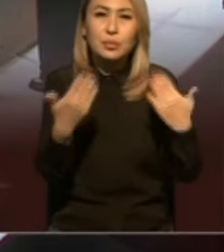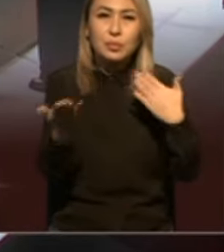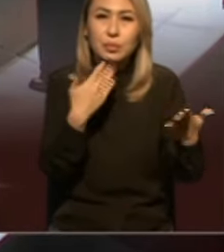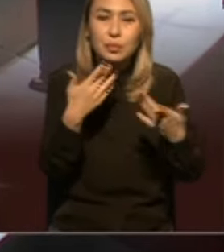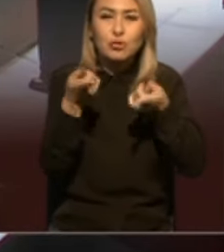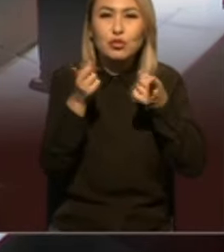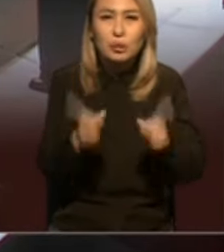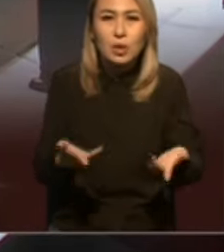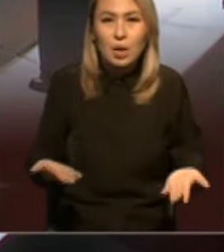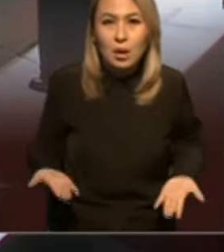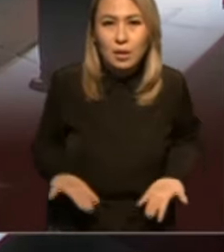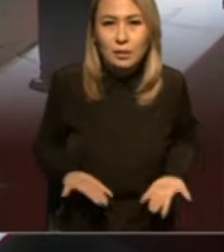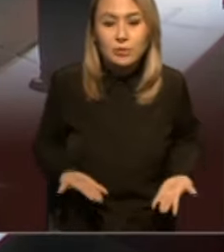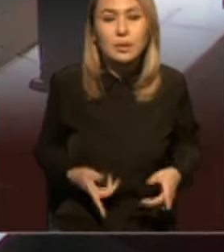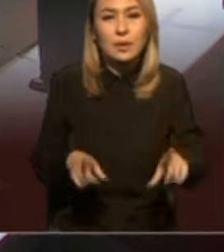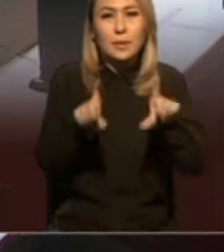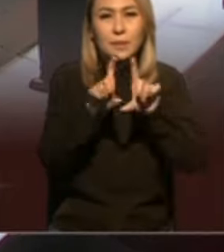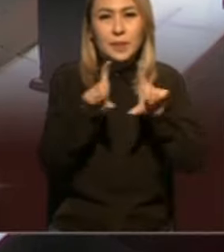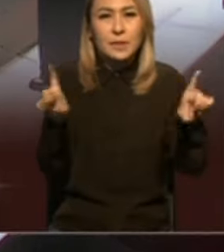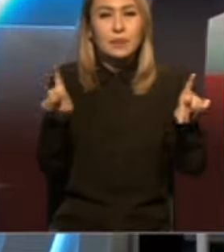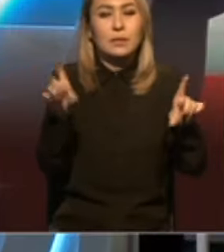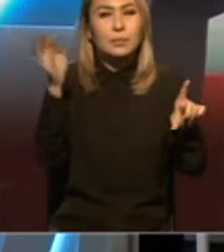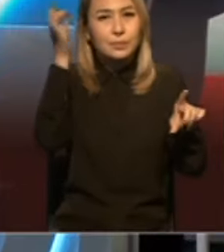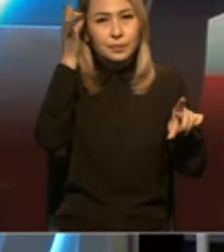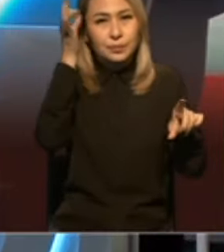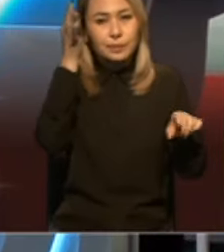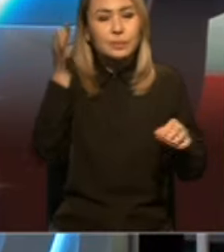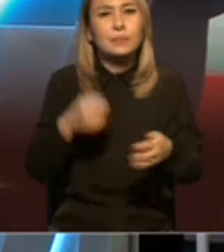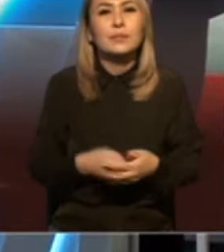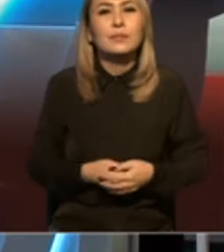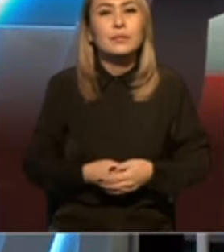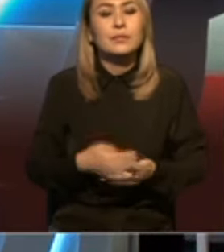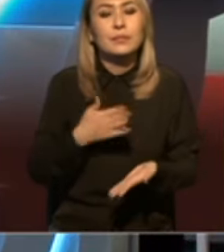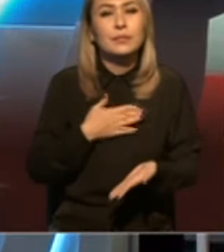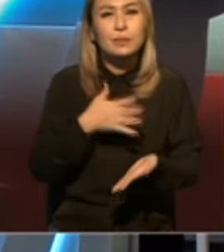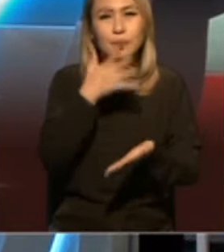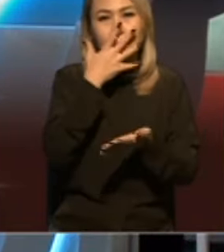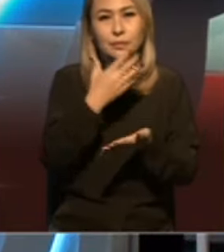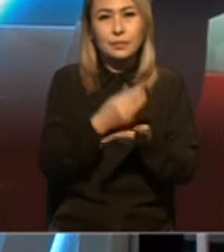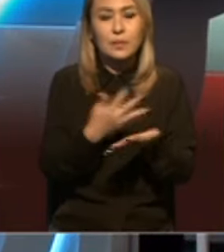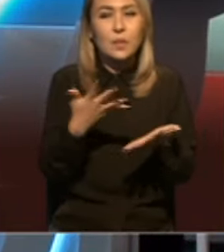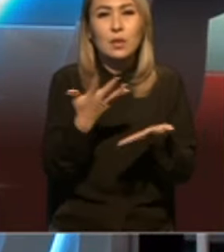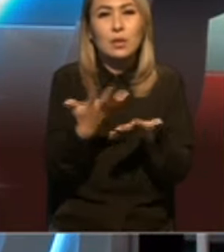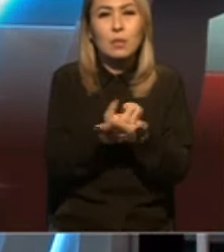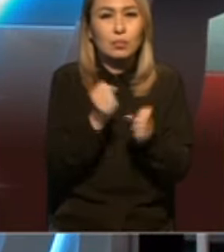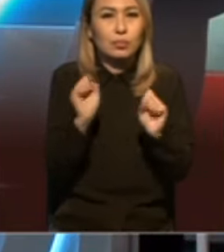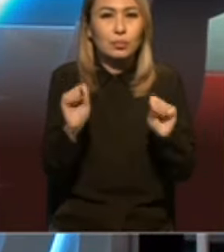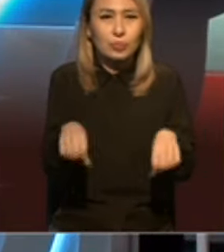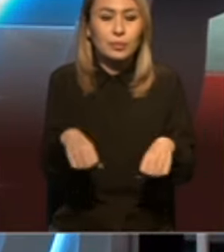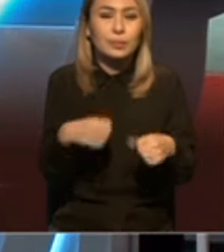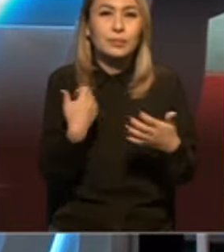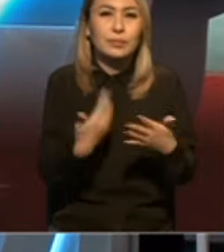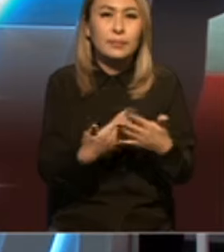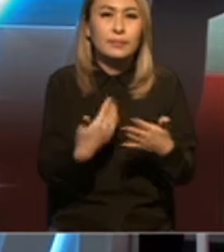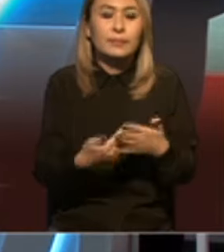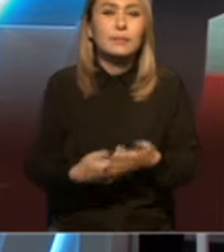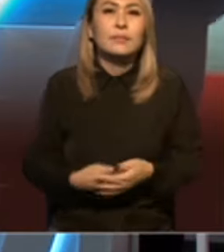реализм мектебінде ескере отырып, біз өзіміз орнымызды қалай таба аламыз? Мысалы, жаңа айтып